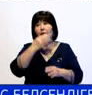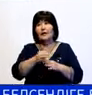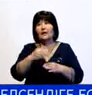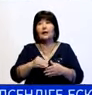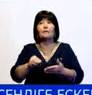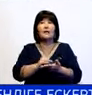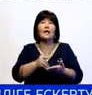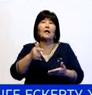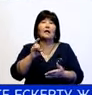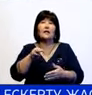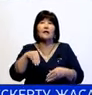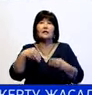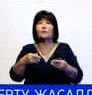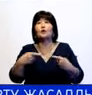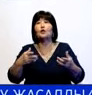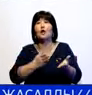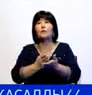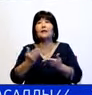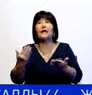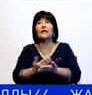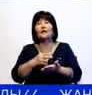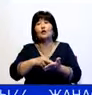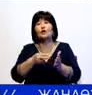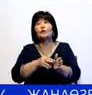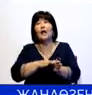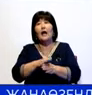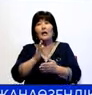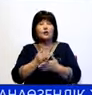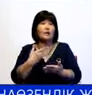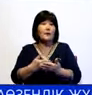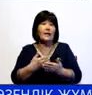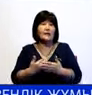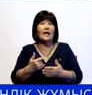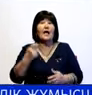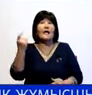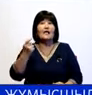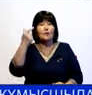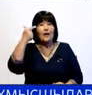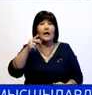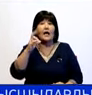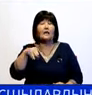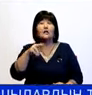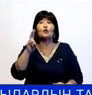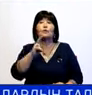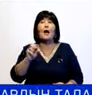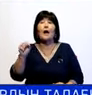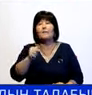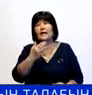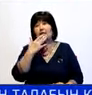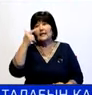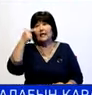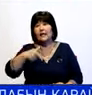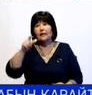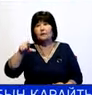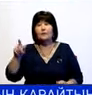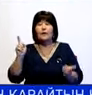қайтарымсыз гранттар беріліп, түрлі бағыттағы инновациялық жобалар жүзеге асырылуда. Мәселен, химия ғылымдарының кандидаты Нұрбол Аппасов шетелдік ғалымдармен